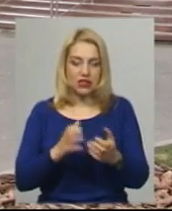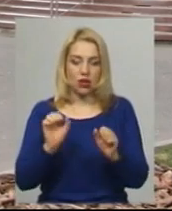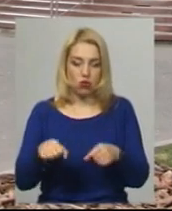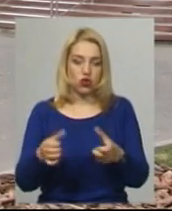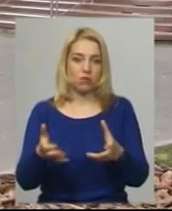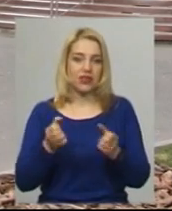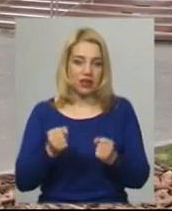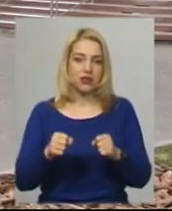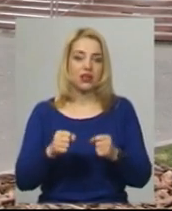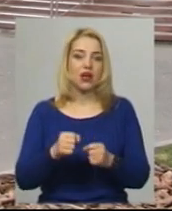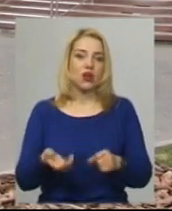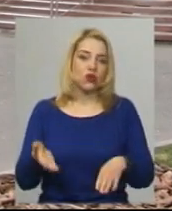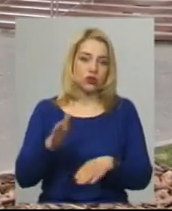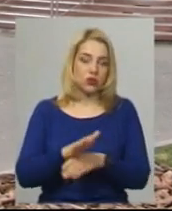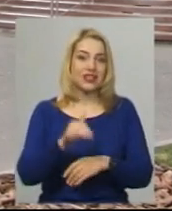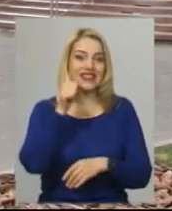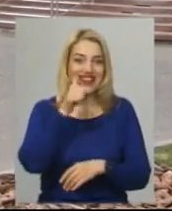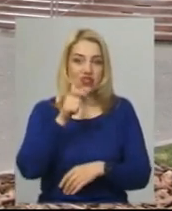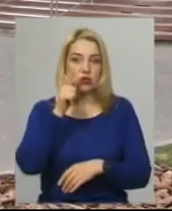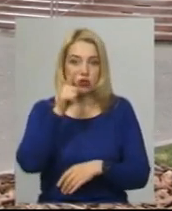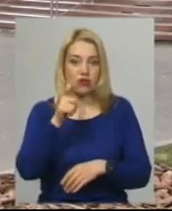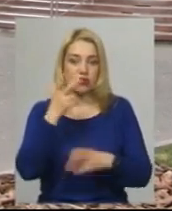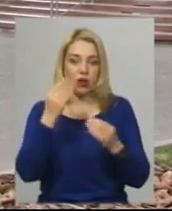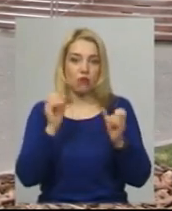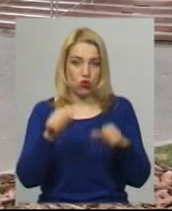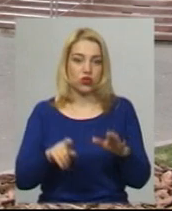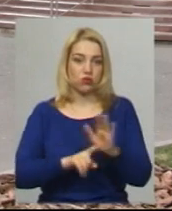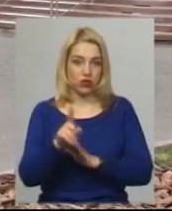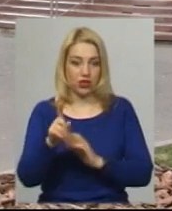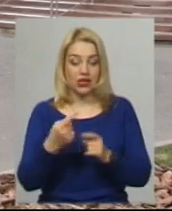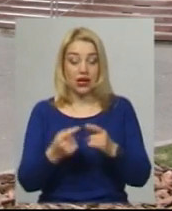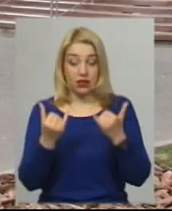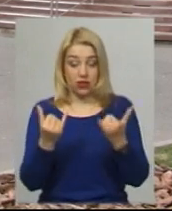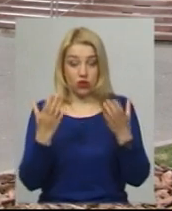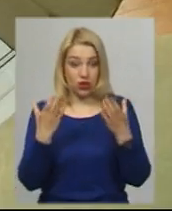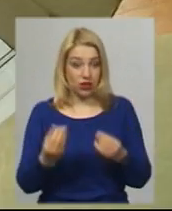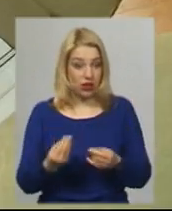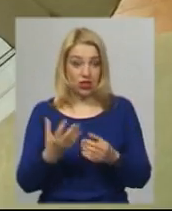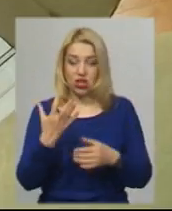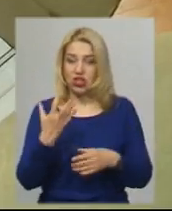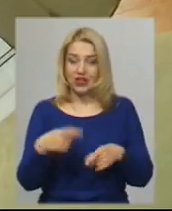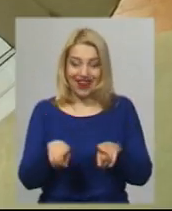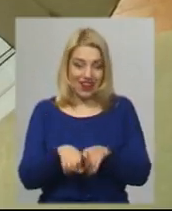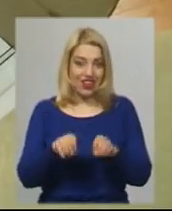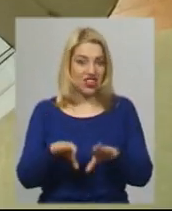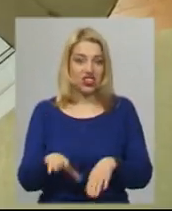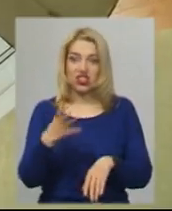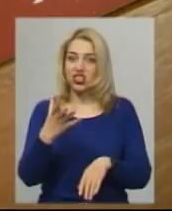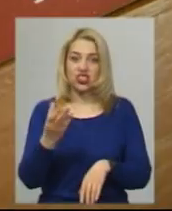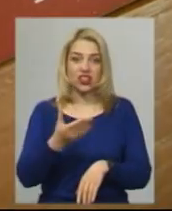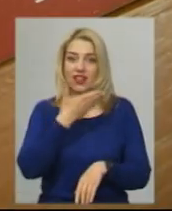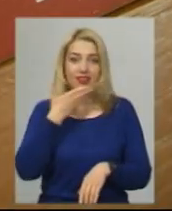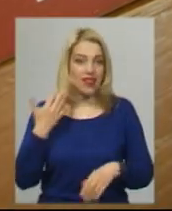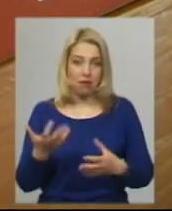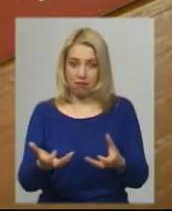завтрашнього, з післязавтрашнього дня може це початися. Но на сьогоднішній день я підкреслюю, що таке рішення не прийнято. Анастасія Збродова, Дем'ян Цегольник,